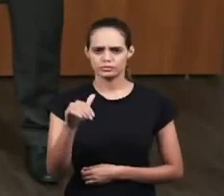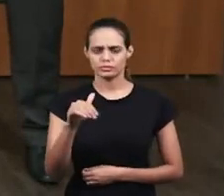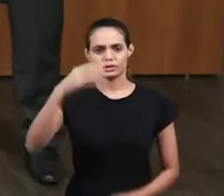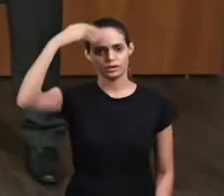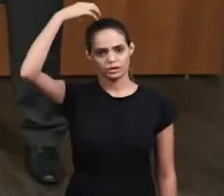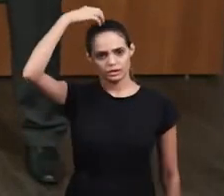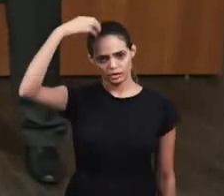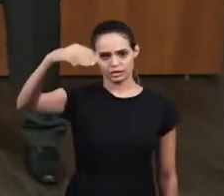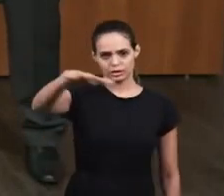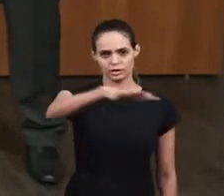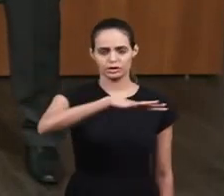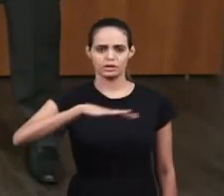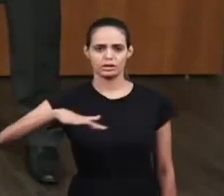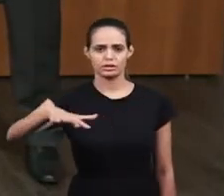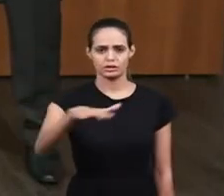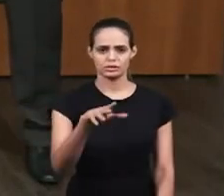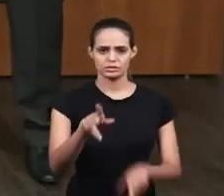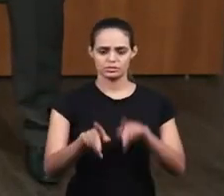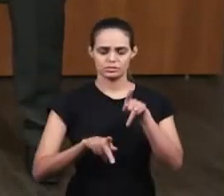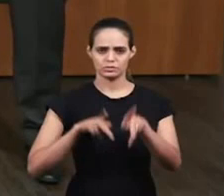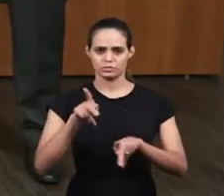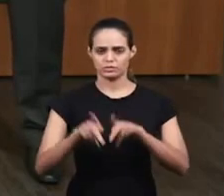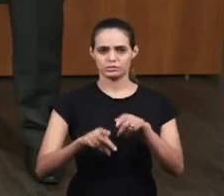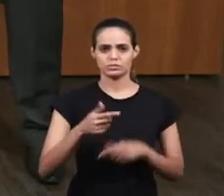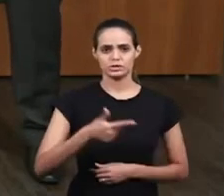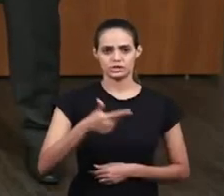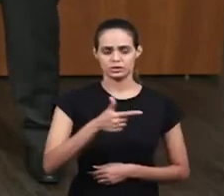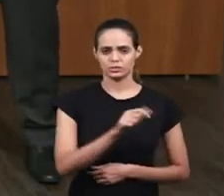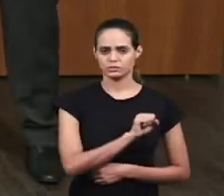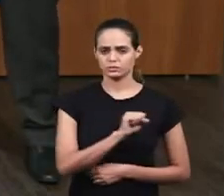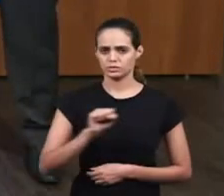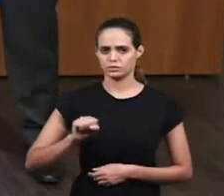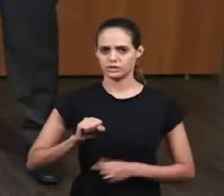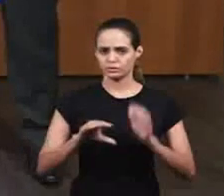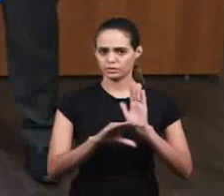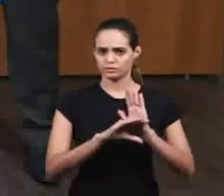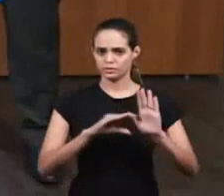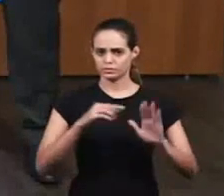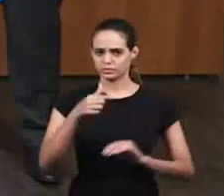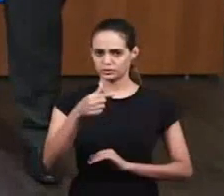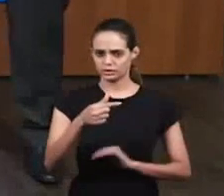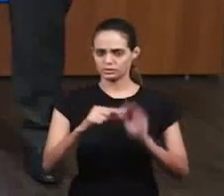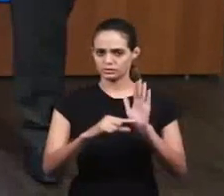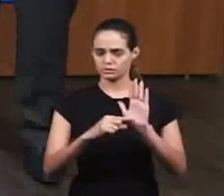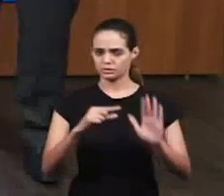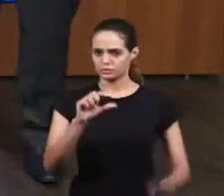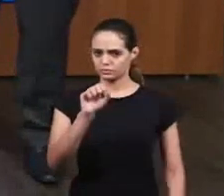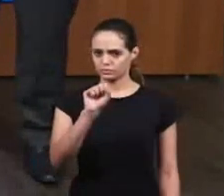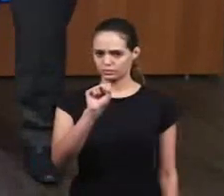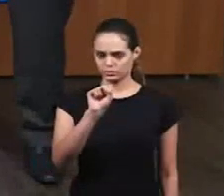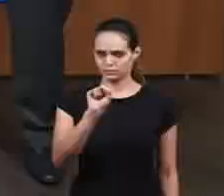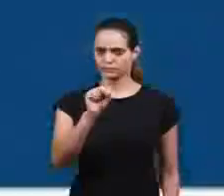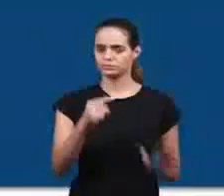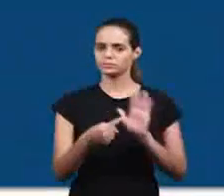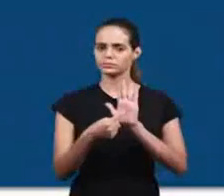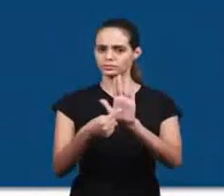war die Berufung, so wie wir es im zweiten Buch Samuel, Kapitel 7, Vers 8 sahen.